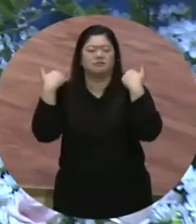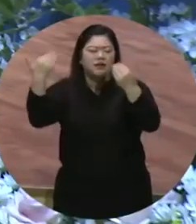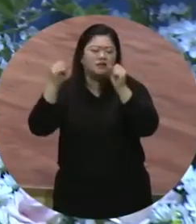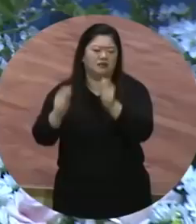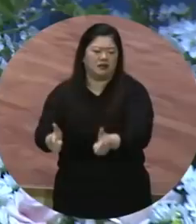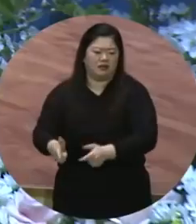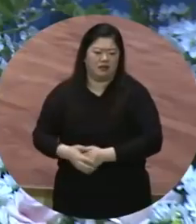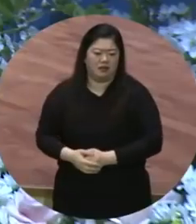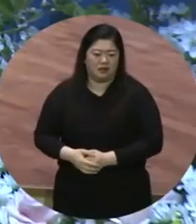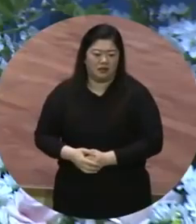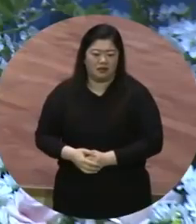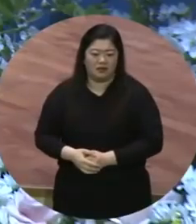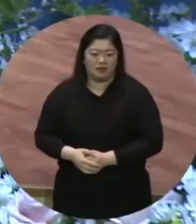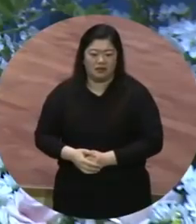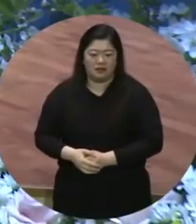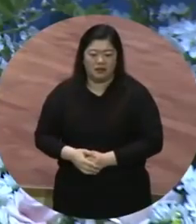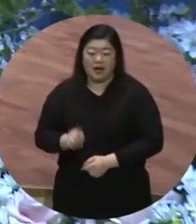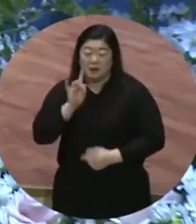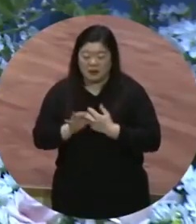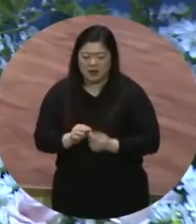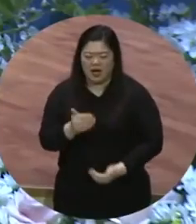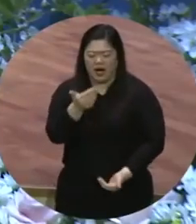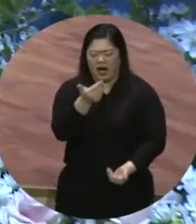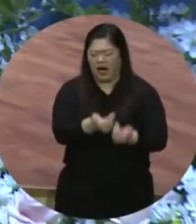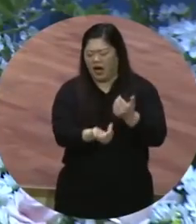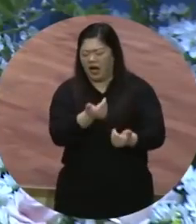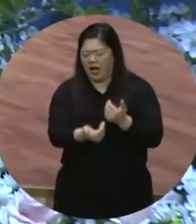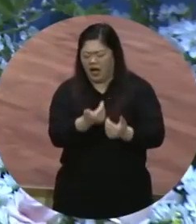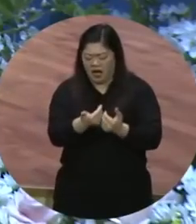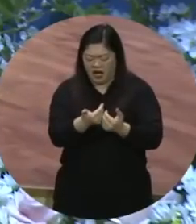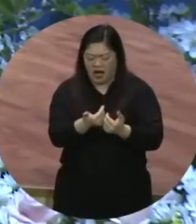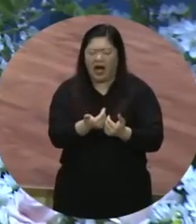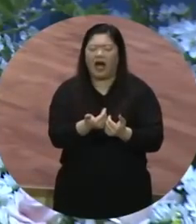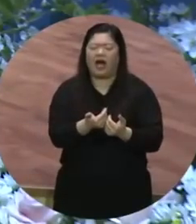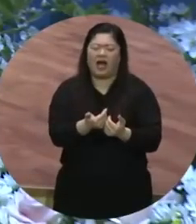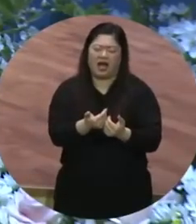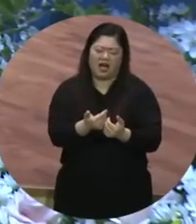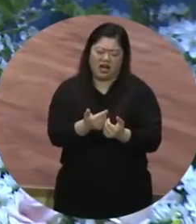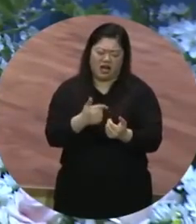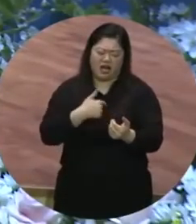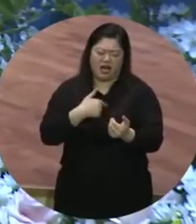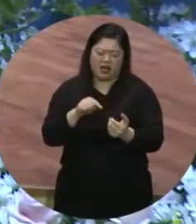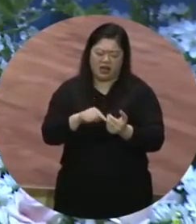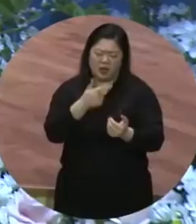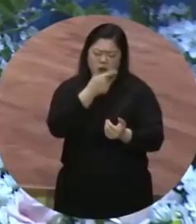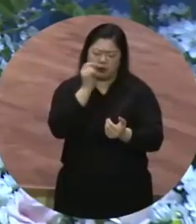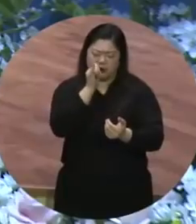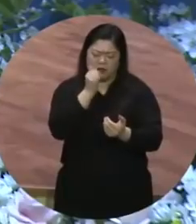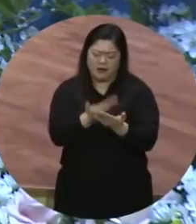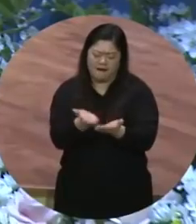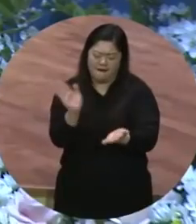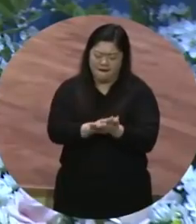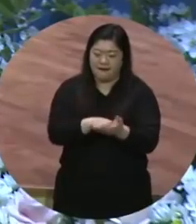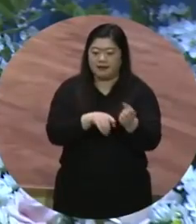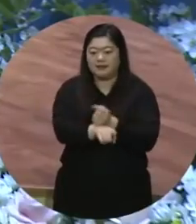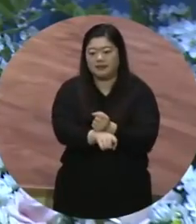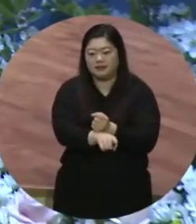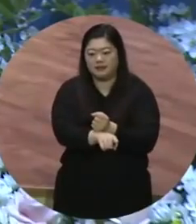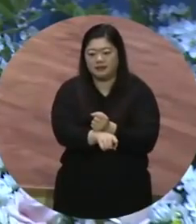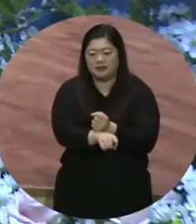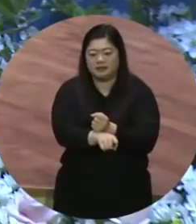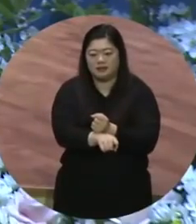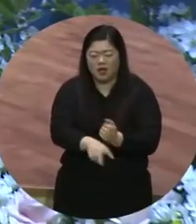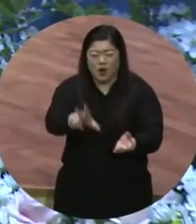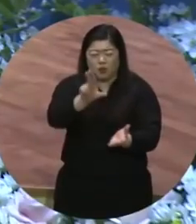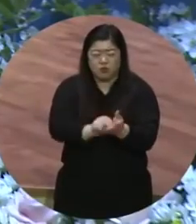기회예요. 갈등이 옵니까? 내가 갱신하라는 기회예요. 응? 그리스도를 누리면요, 모든 문제 응답이 오게 돼